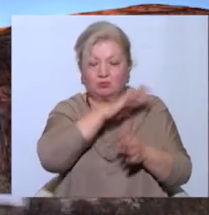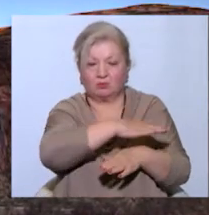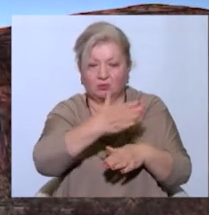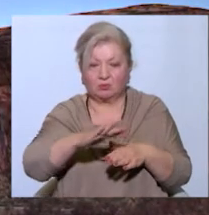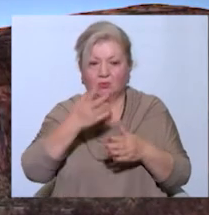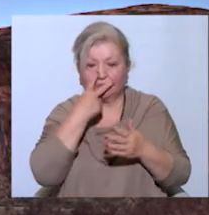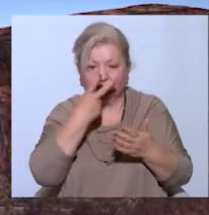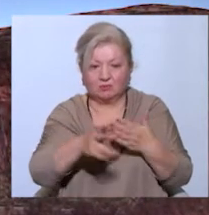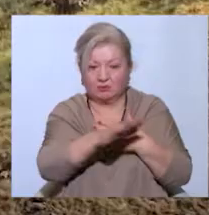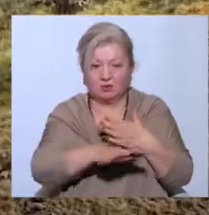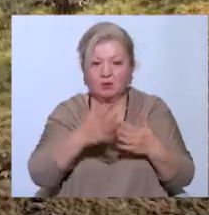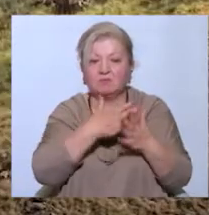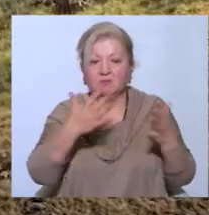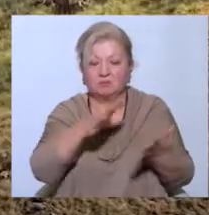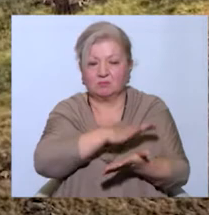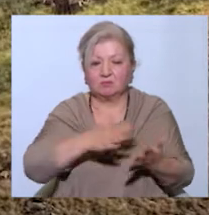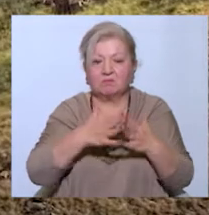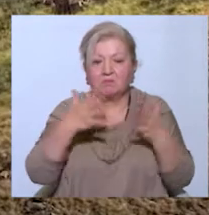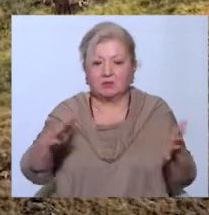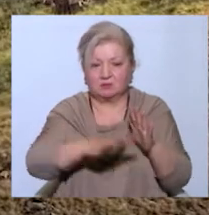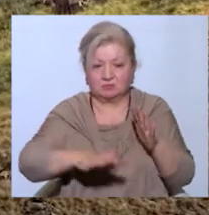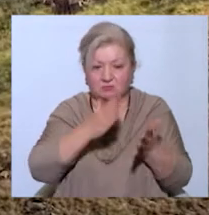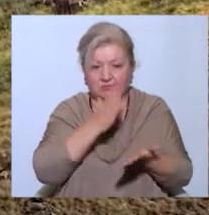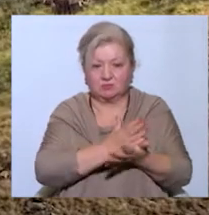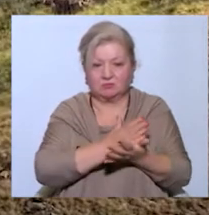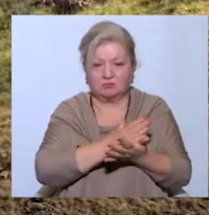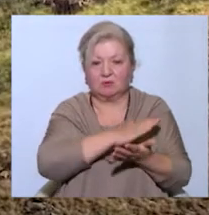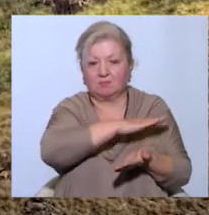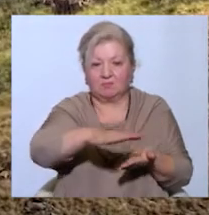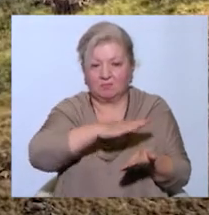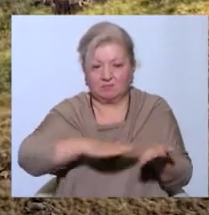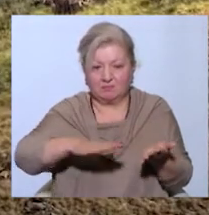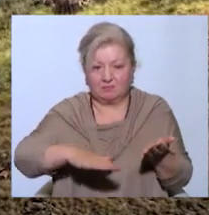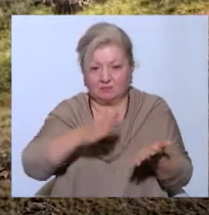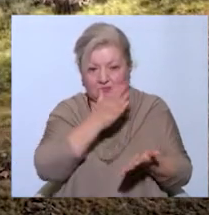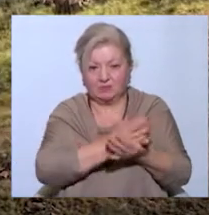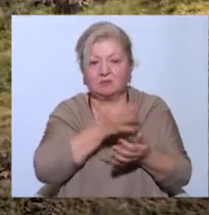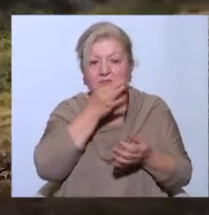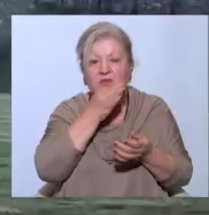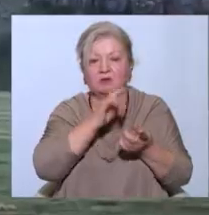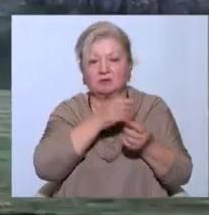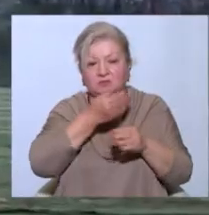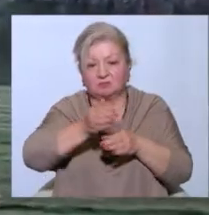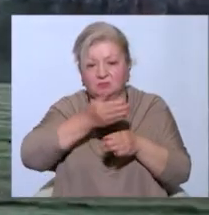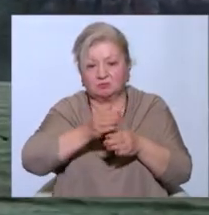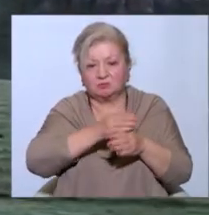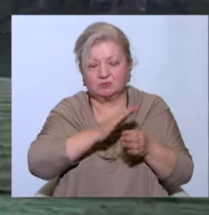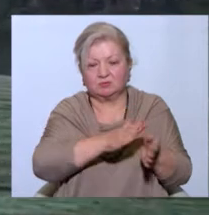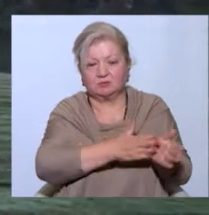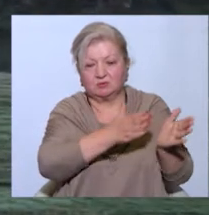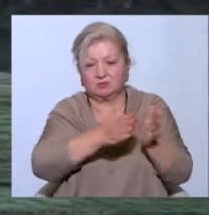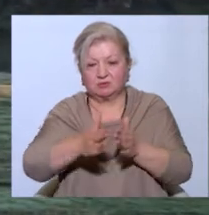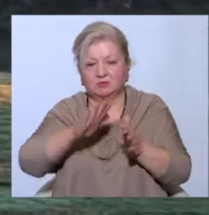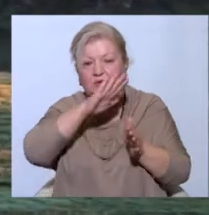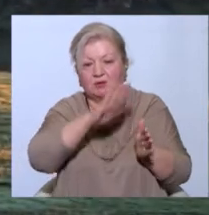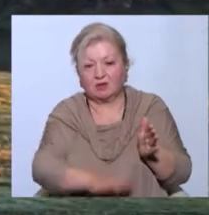მისი უმეტესი ტერიტორია წარმოდგენილია პლატოებით, შემდგომში რა თქმა უნდა ეს თანდათან გადადის დაბალ მთებში